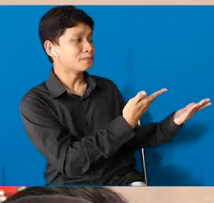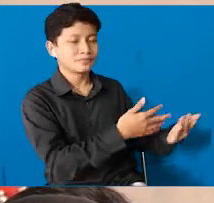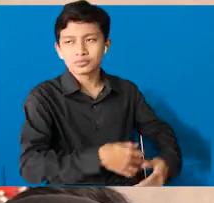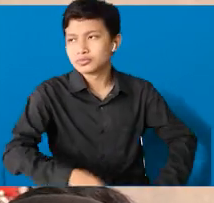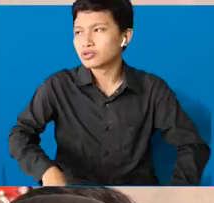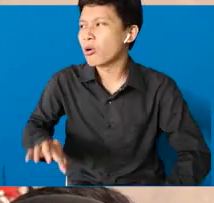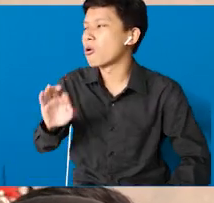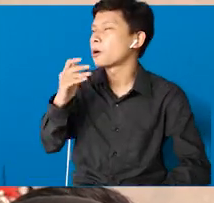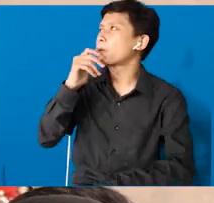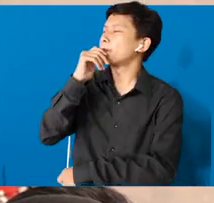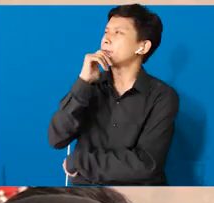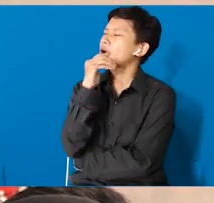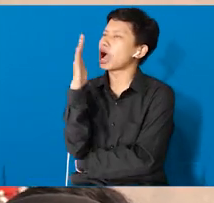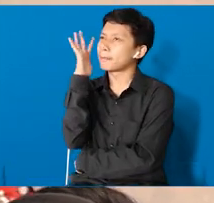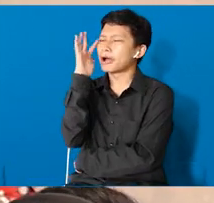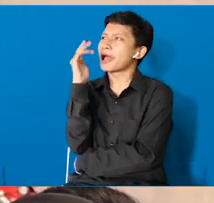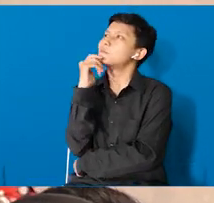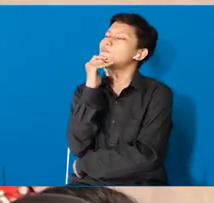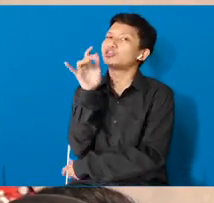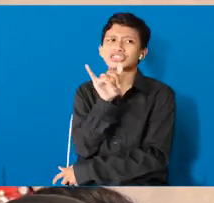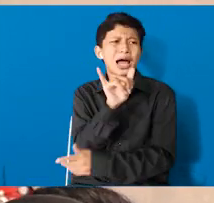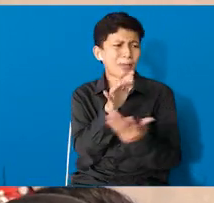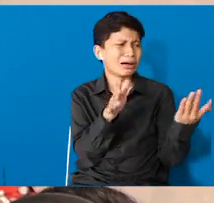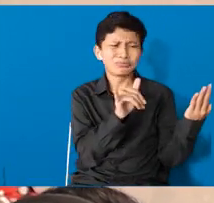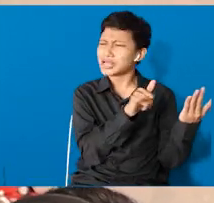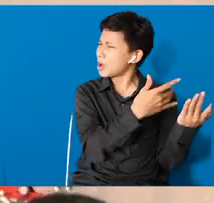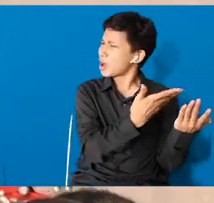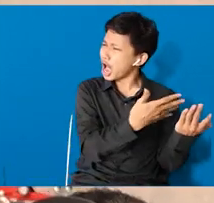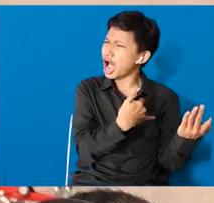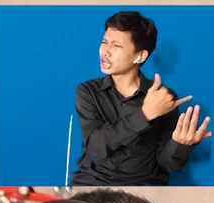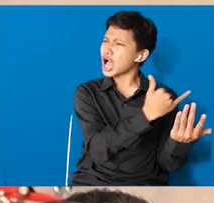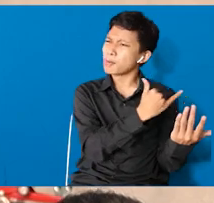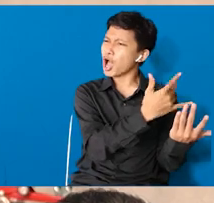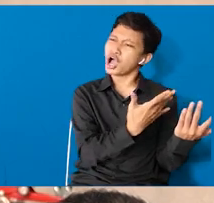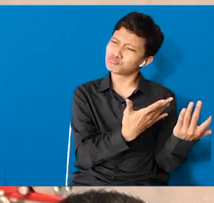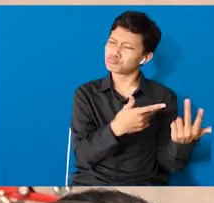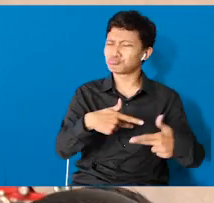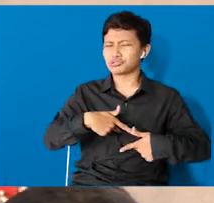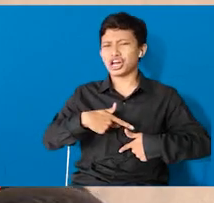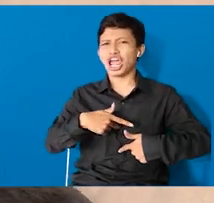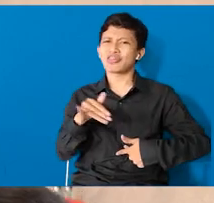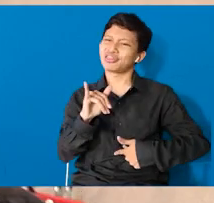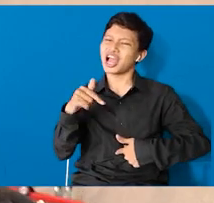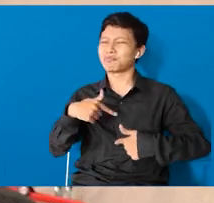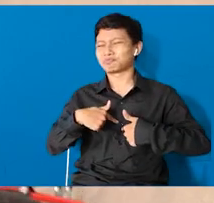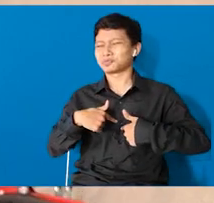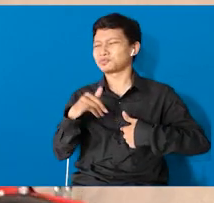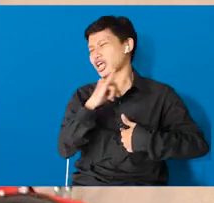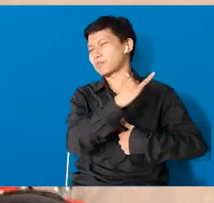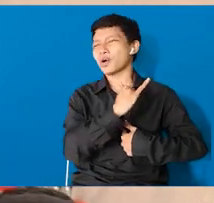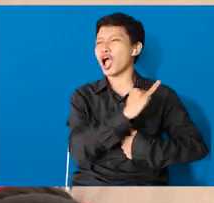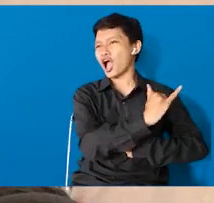ini? Mungkin hampir sama dengan Bu Reni kan. Dari hati juga? Ya, harus juga.